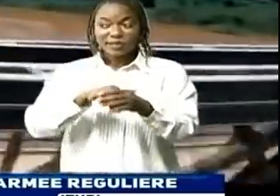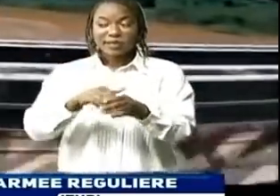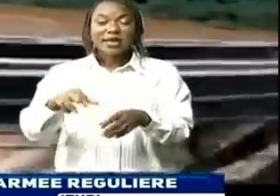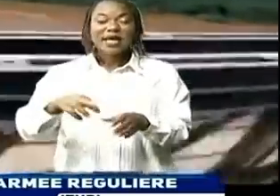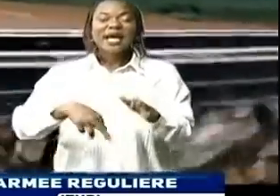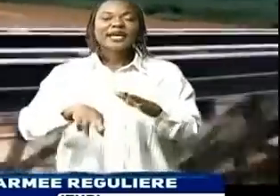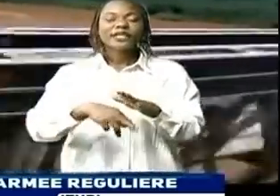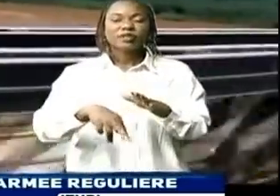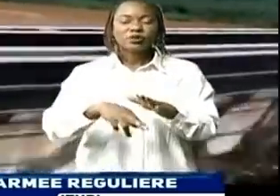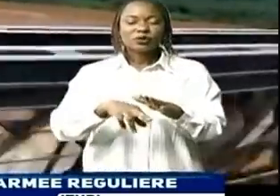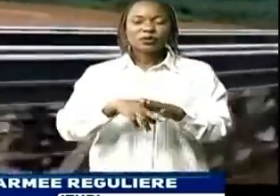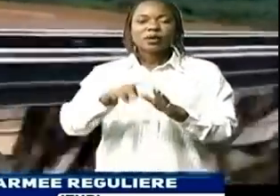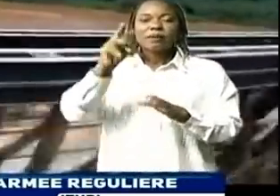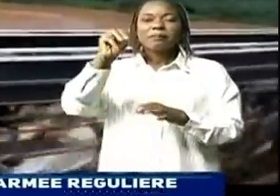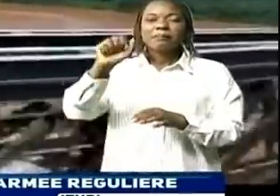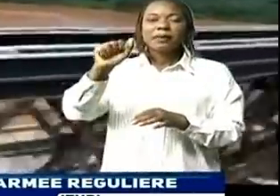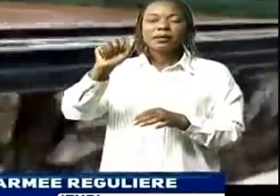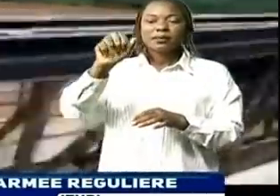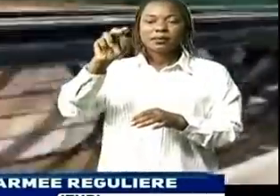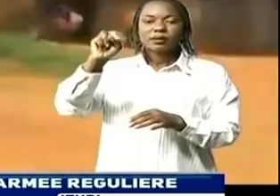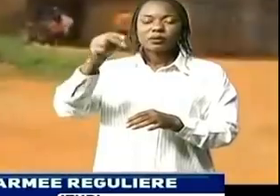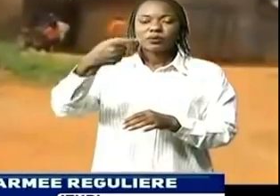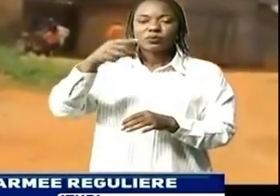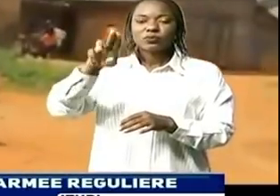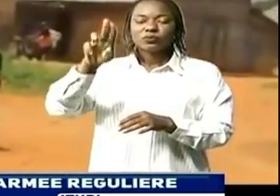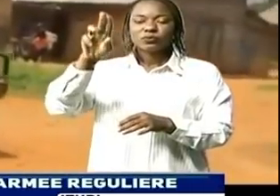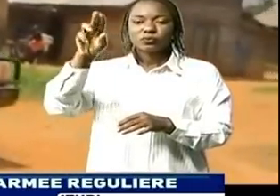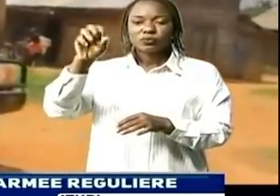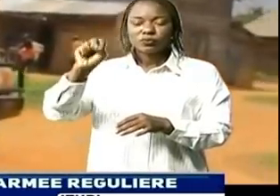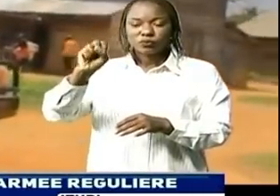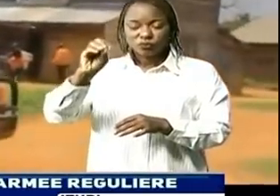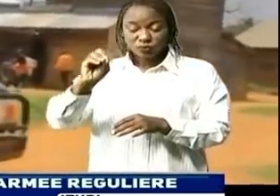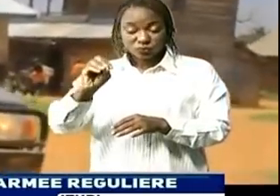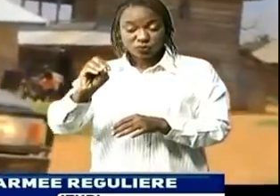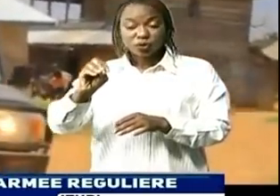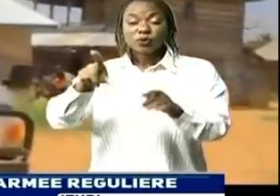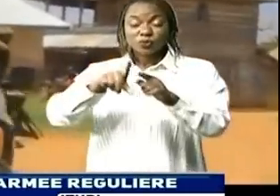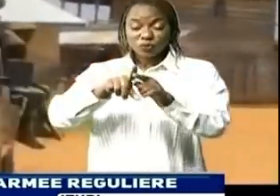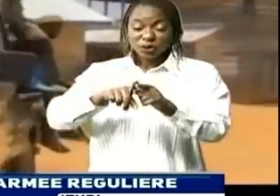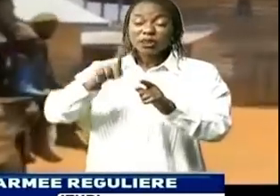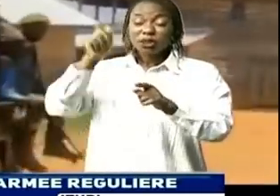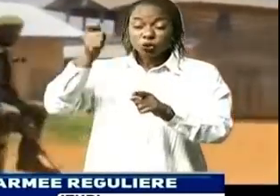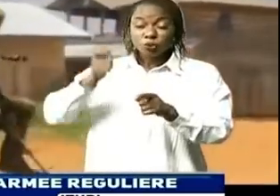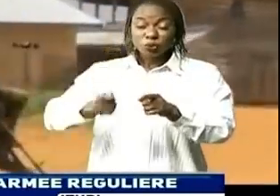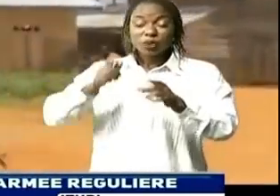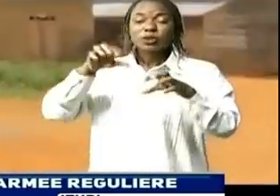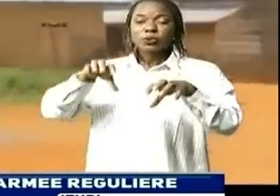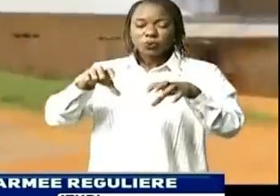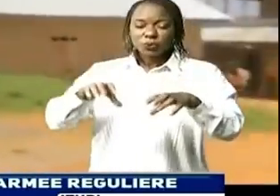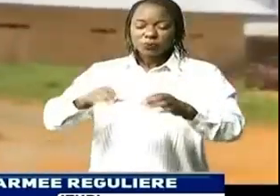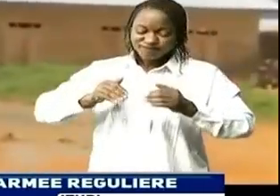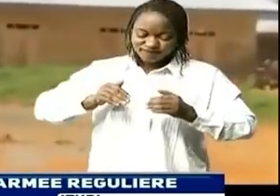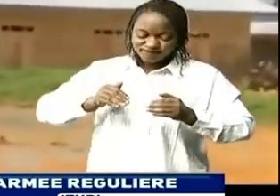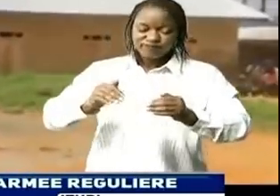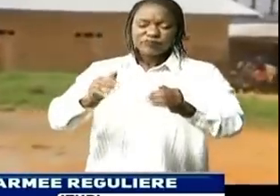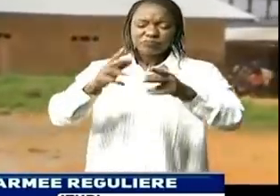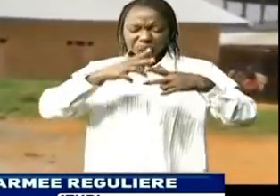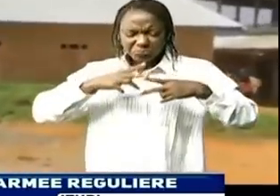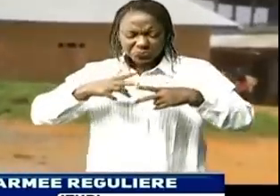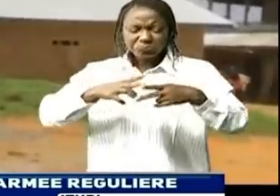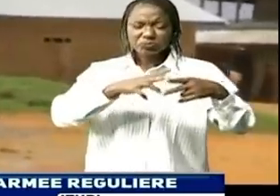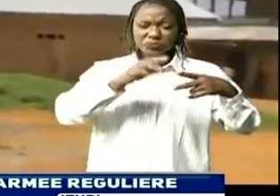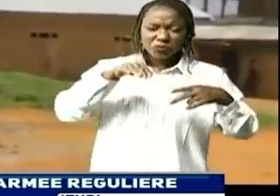pont Ituri, en territoire du Rumu. Face à la puissance des faits des forces loyalistes, les ADEF ont des bandages fouillant le contact